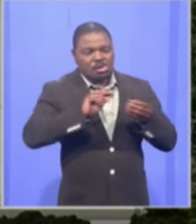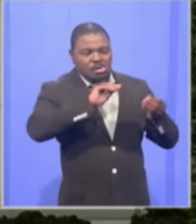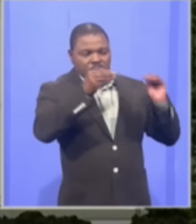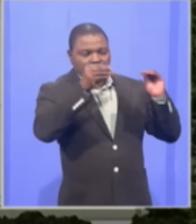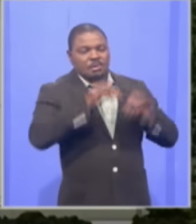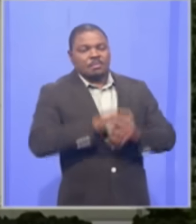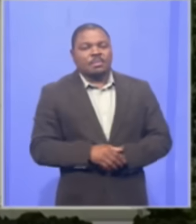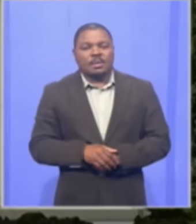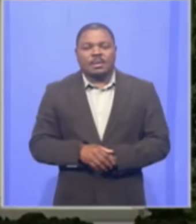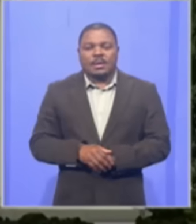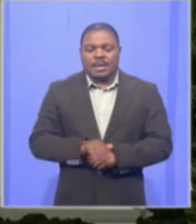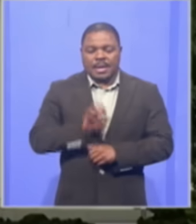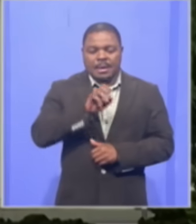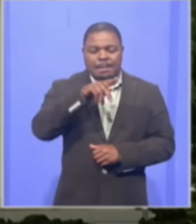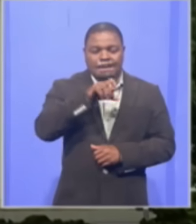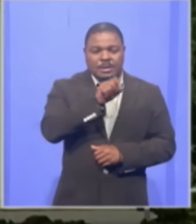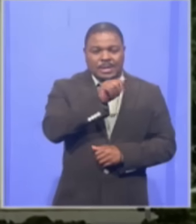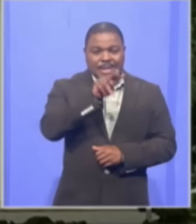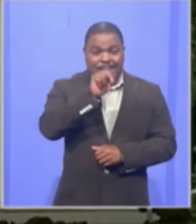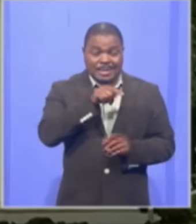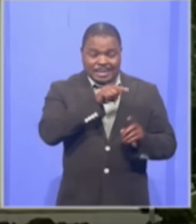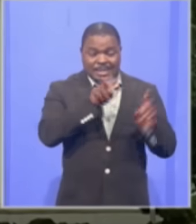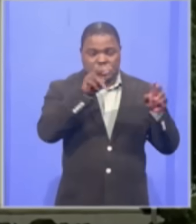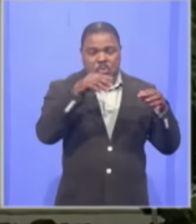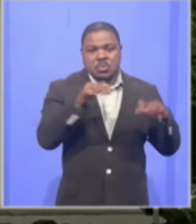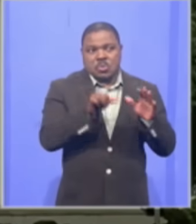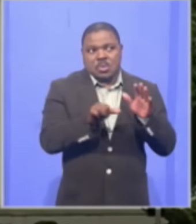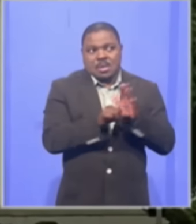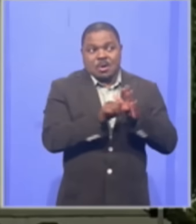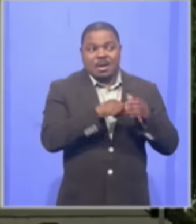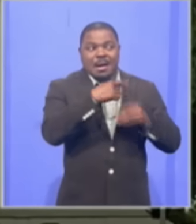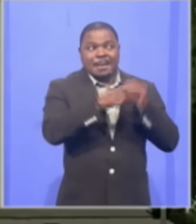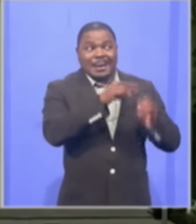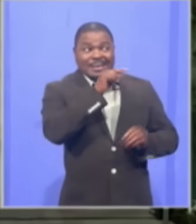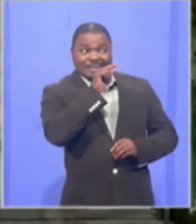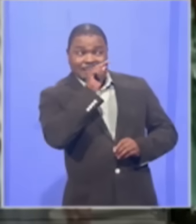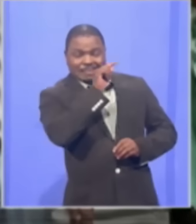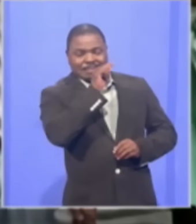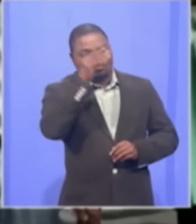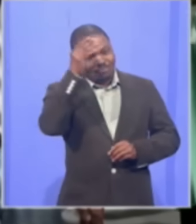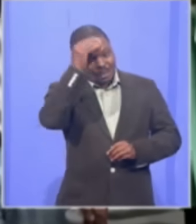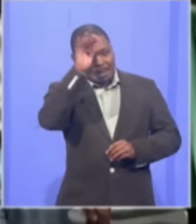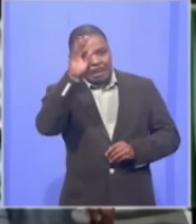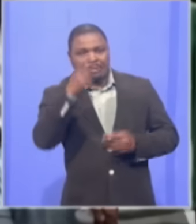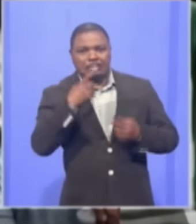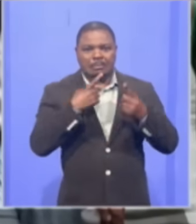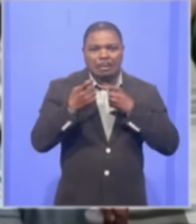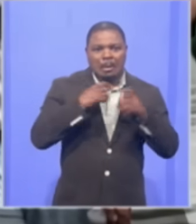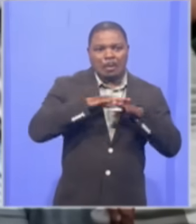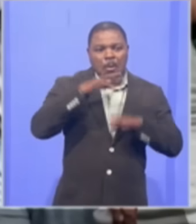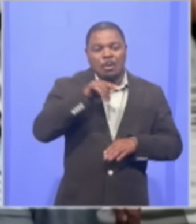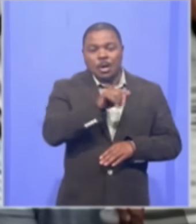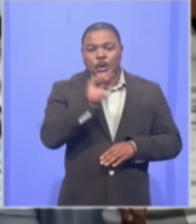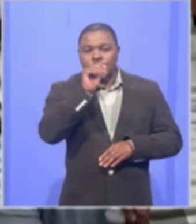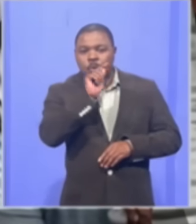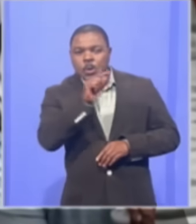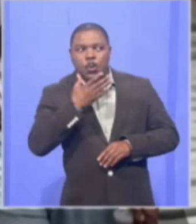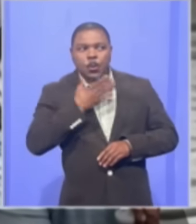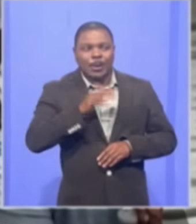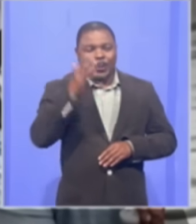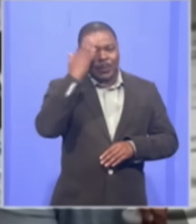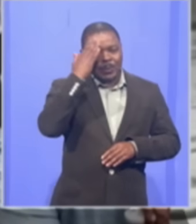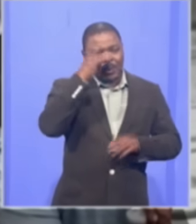Difaele tsa Jeffrey Epstein tse fupere menyetsi e hlokolosi kgahlano le Trump di fumana kgohedi e matla ho baqolotsi ba ditaba.